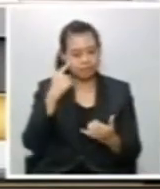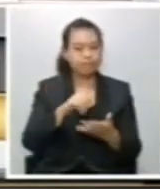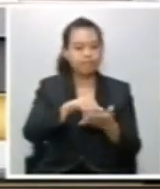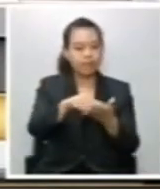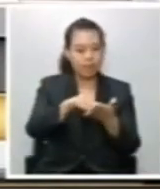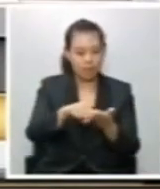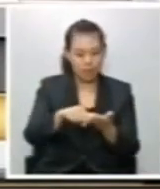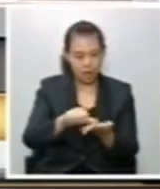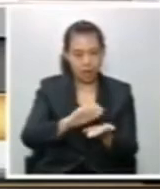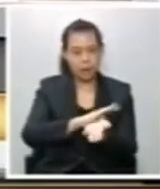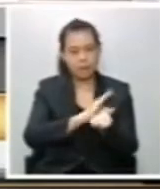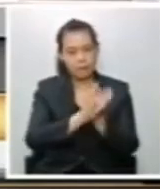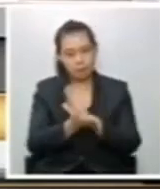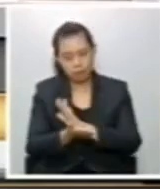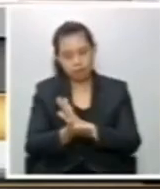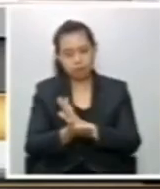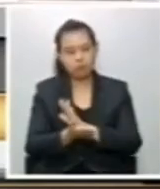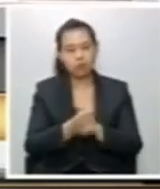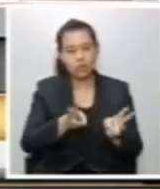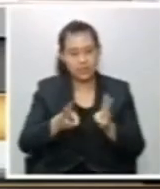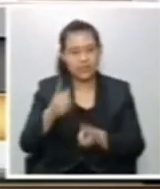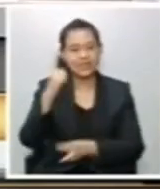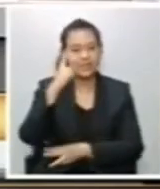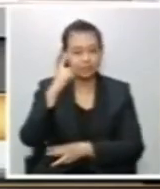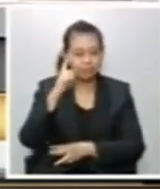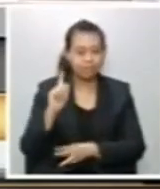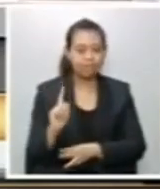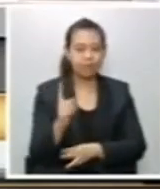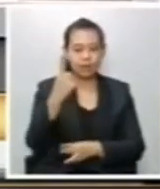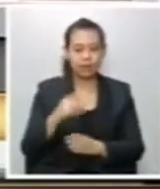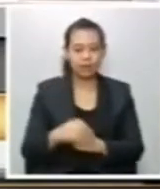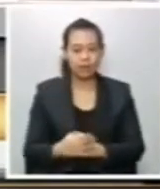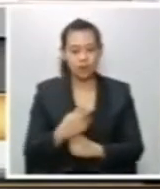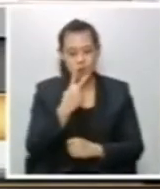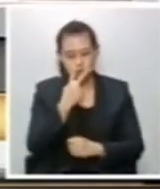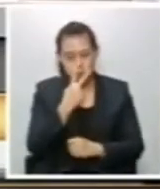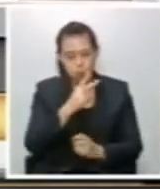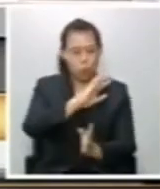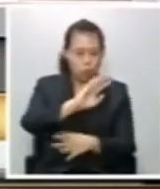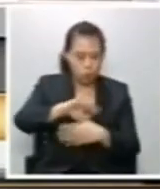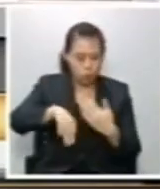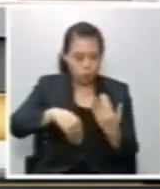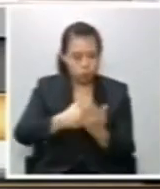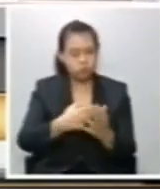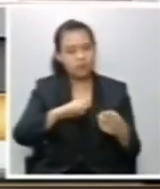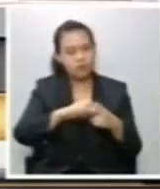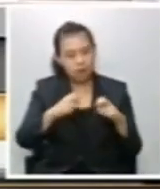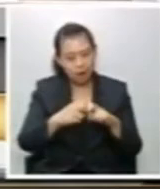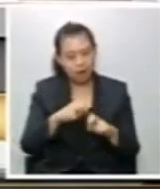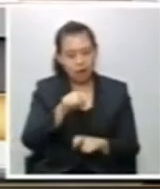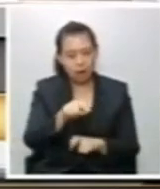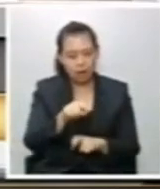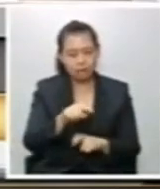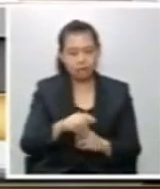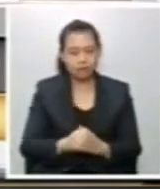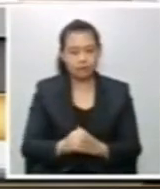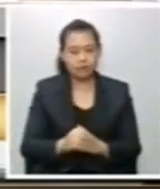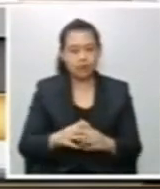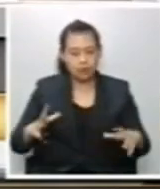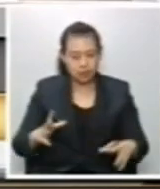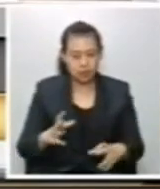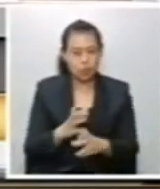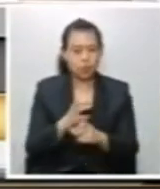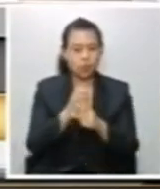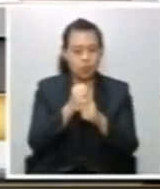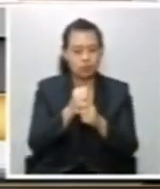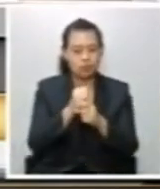ขปัญหาที่ทำกินใหม่นั่นหมายความว่าจะต้องมองปัญหาอย่างเป็นองค์รวมด้วยแนวคิดที่รวบยอดมีมาตรการ